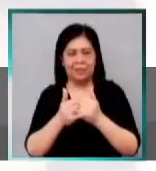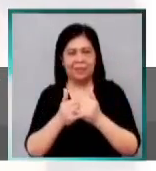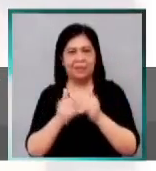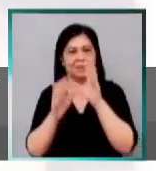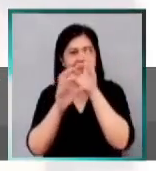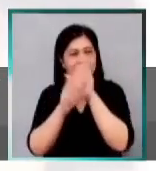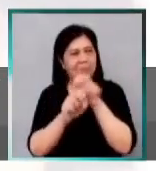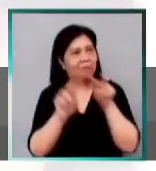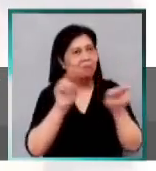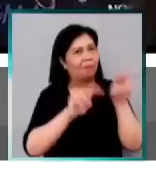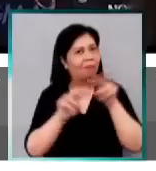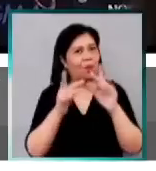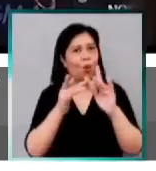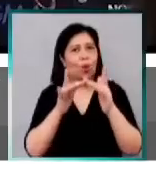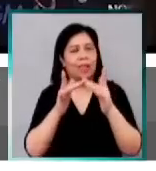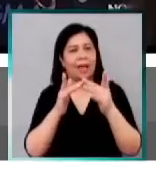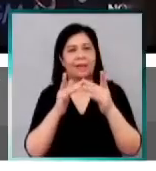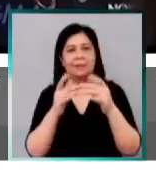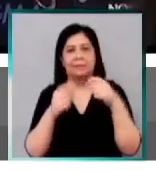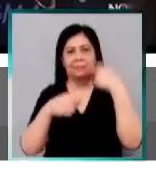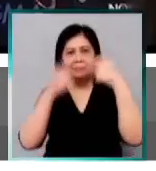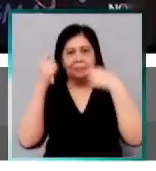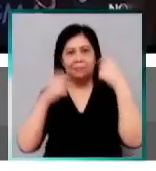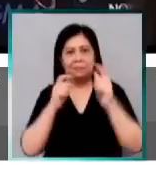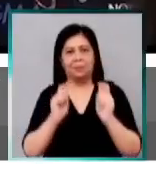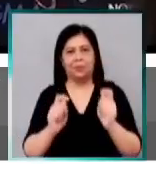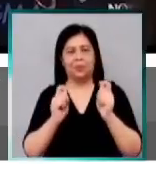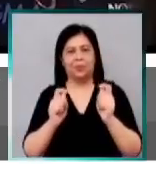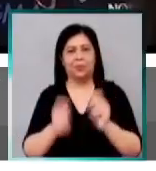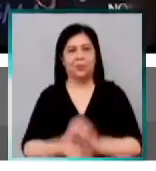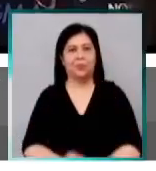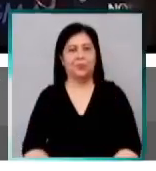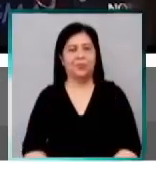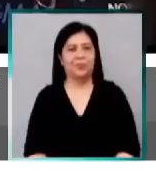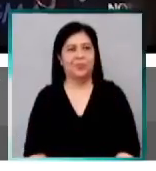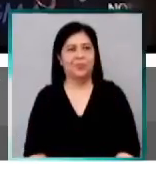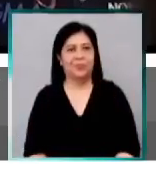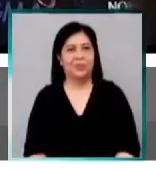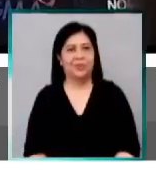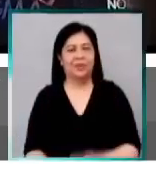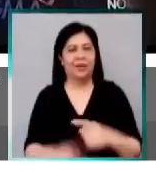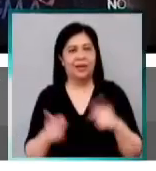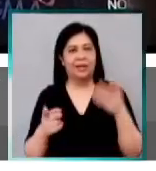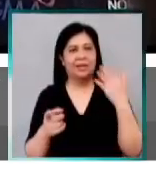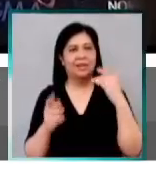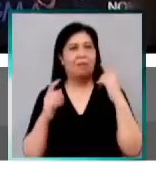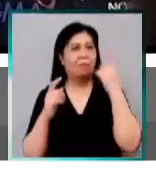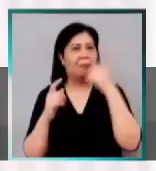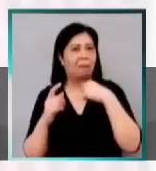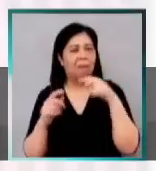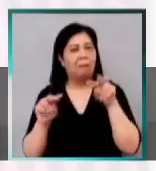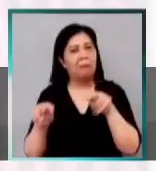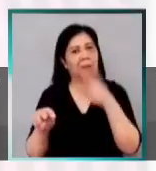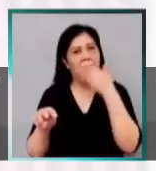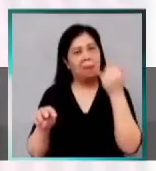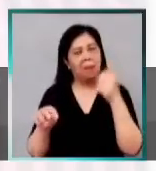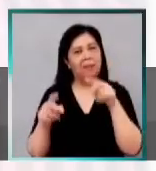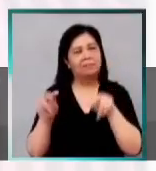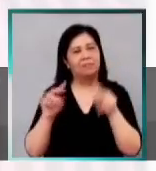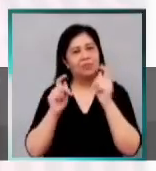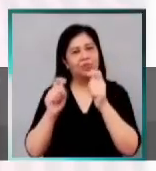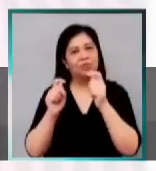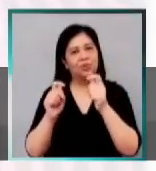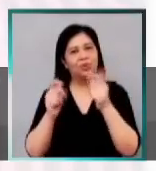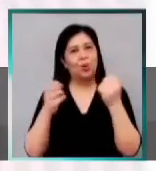ng online makeup tutorials. During those mga low days mo, okay, manood ka na lang ng tutorial kasi nga you want to